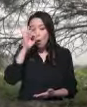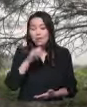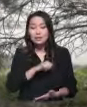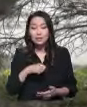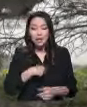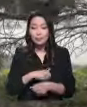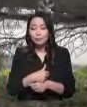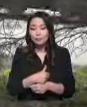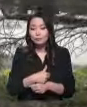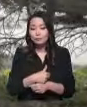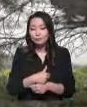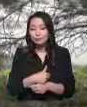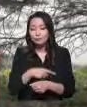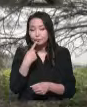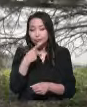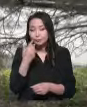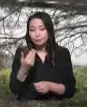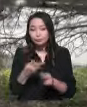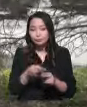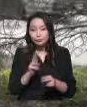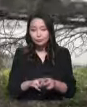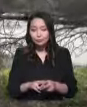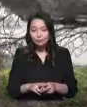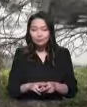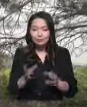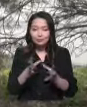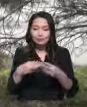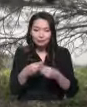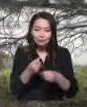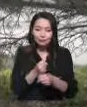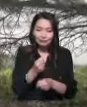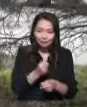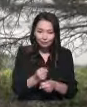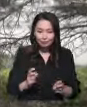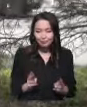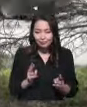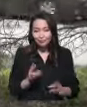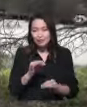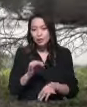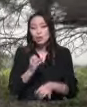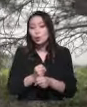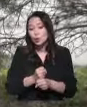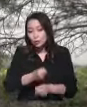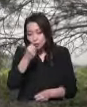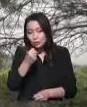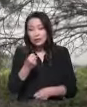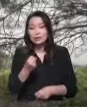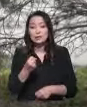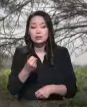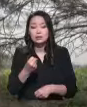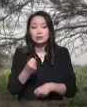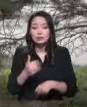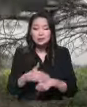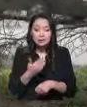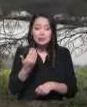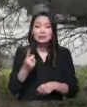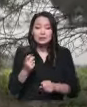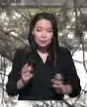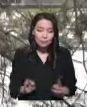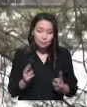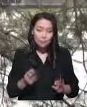главных нововведениях, это криминализация бытового насилия и ужесточение наказания за преступления в